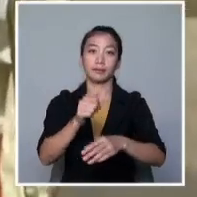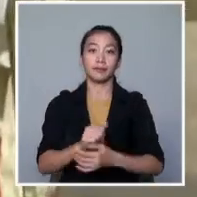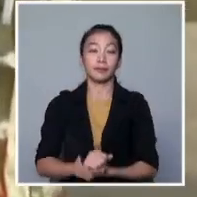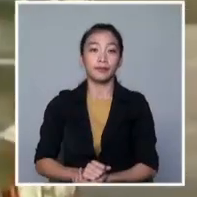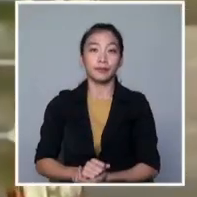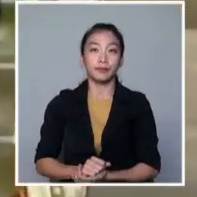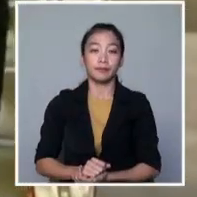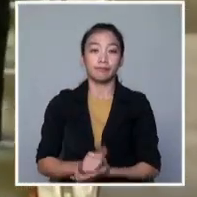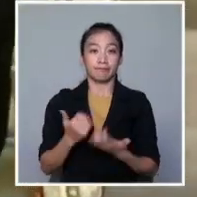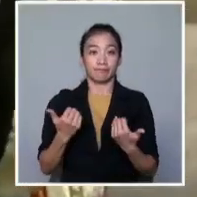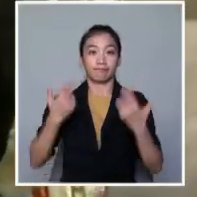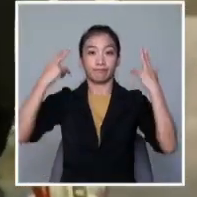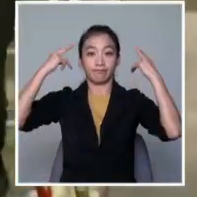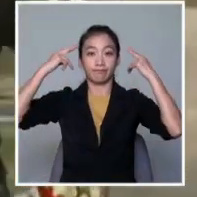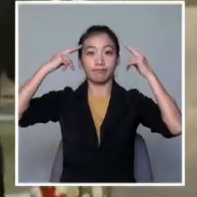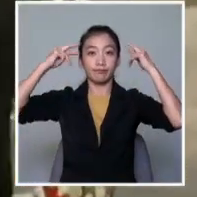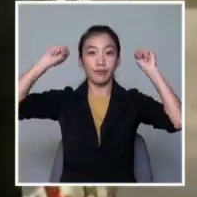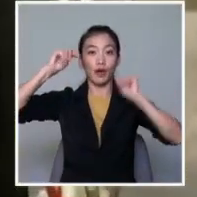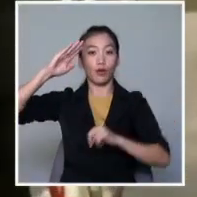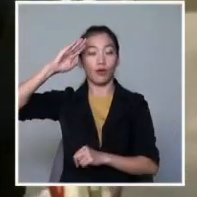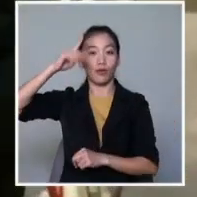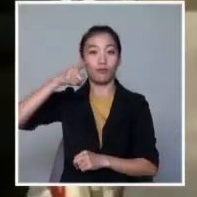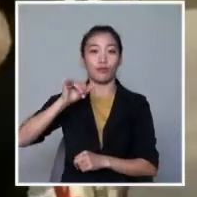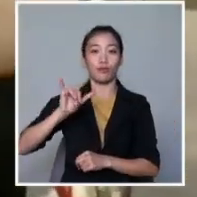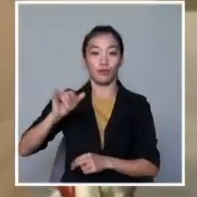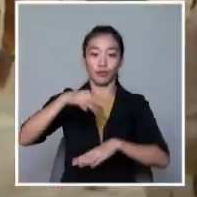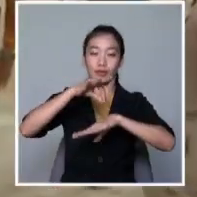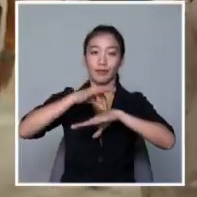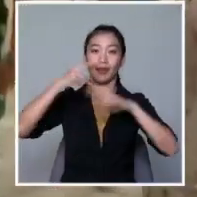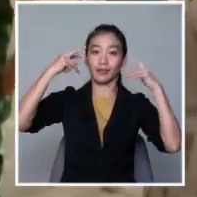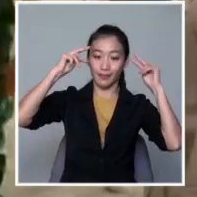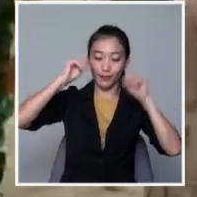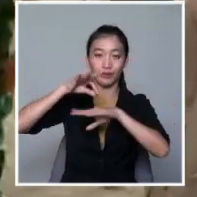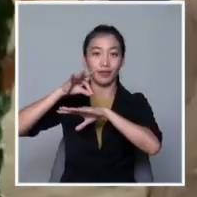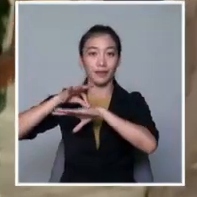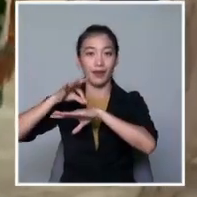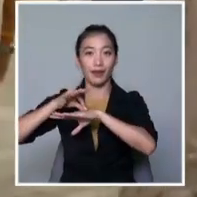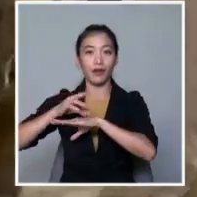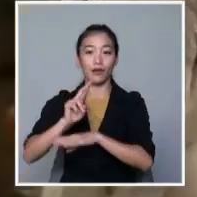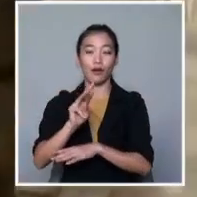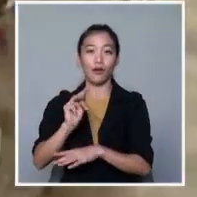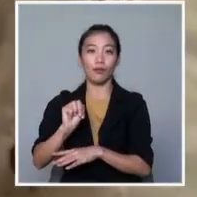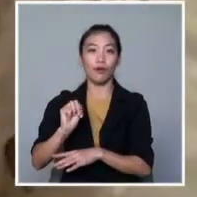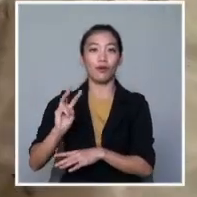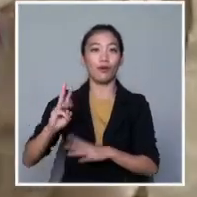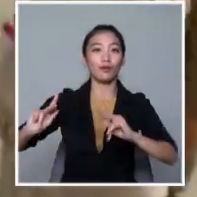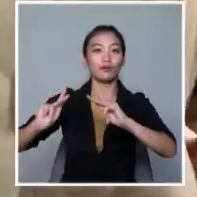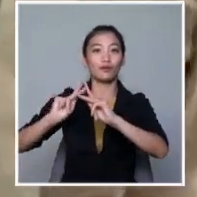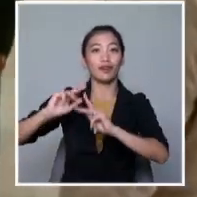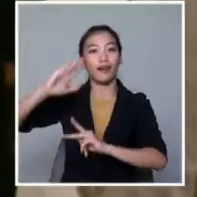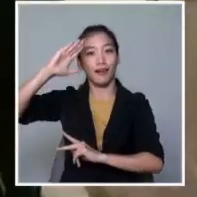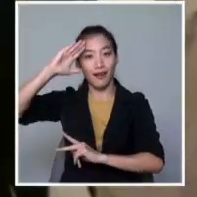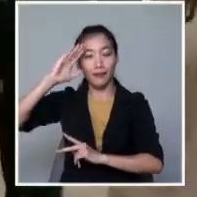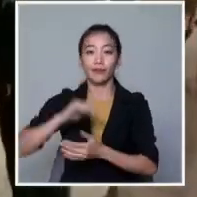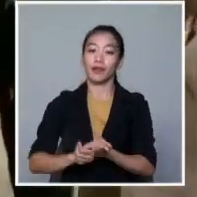พลเอกประยุทธ์จันทร์โอชานายกรัฐมนตรีและรัฐมนตรีว่าการกระทรวงกลาโหมพร้อมด้วยพลเอกอนุพงศ์เผ่าจินดารัฐมนตรีว่าการกระทรวงมหาดไ